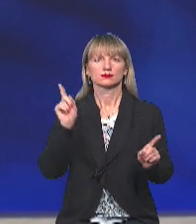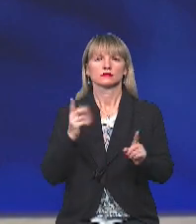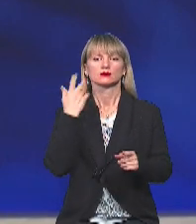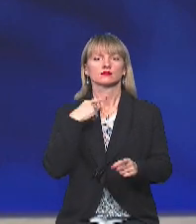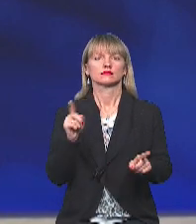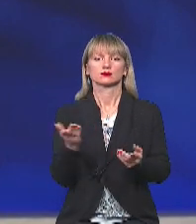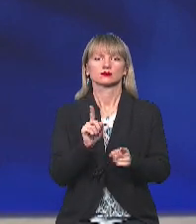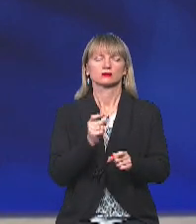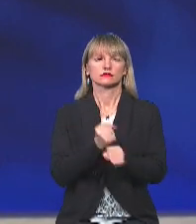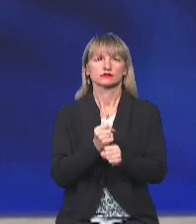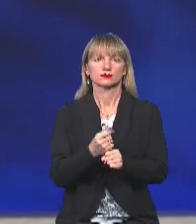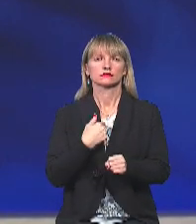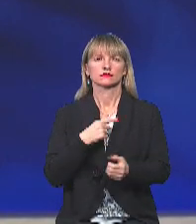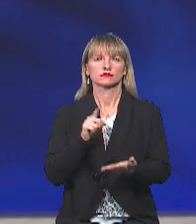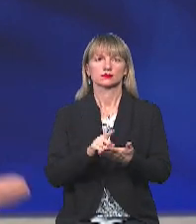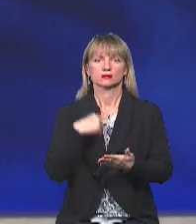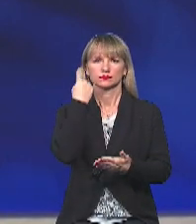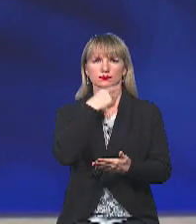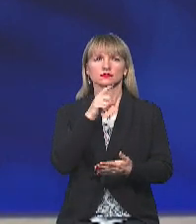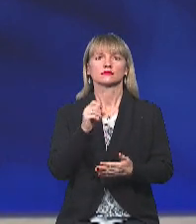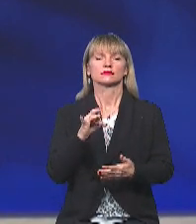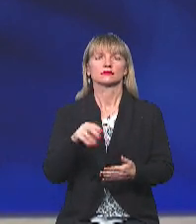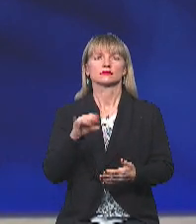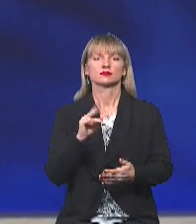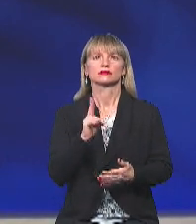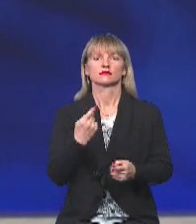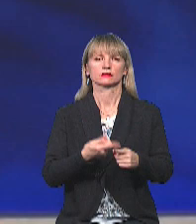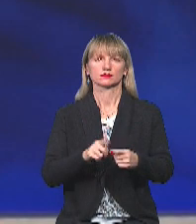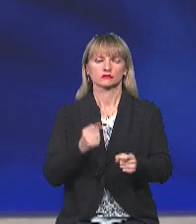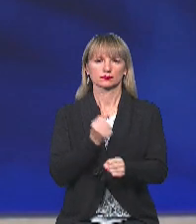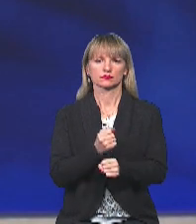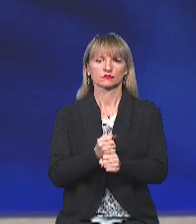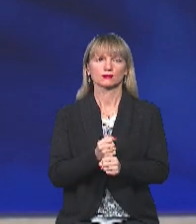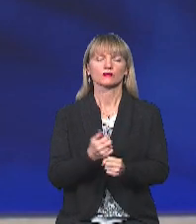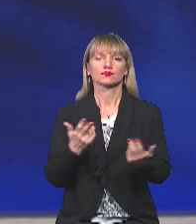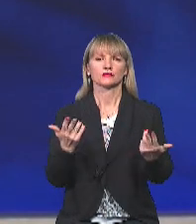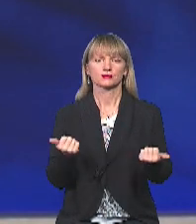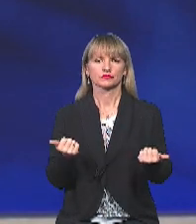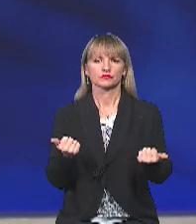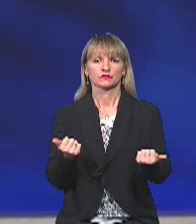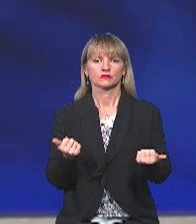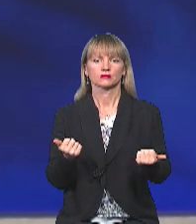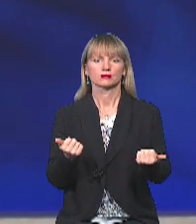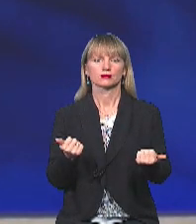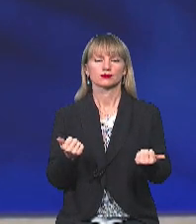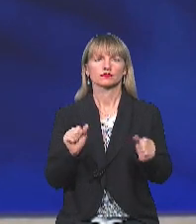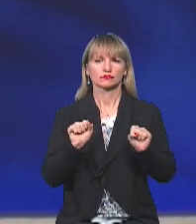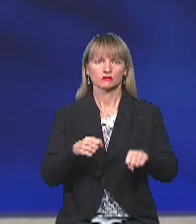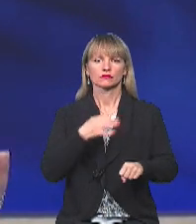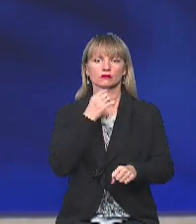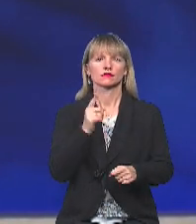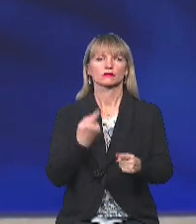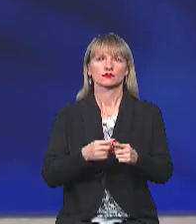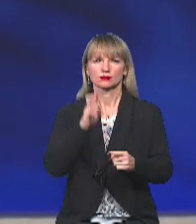ми щось робимо, ми мусимо ідентифікувати, заради кого ми це робимо. Звісно, абстрактно там можна сказати, що